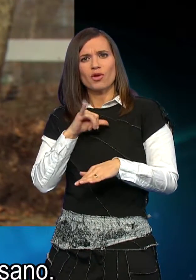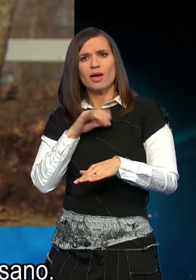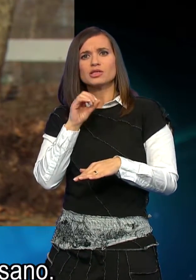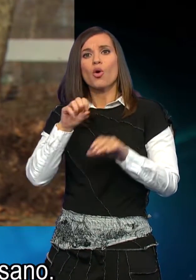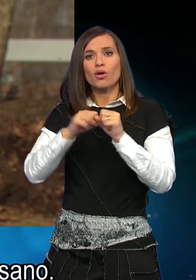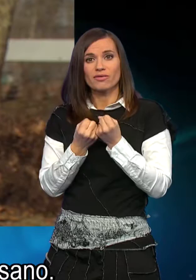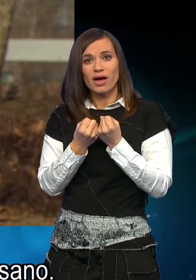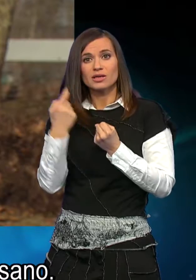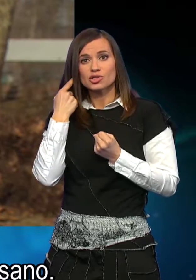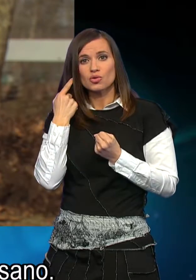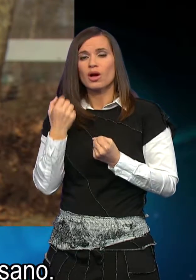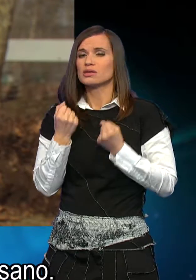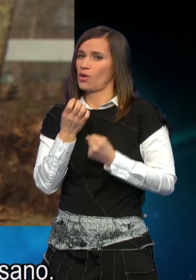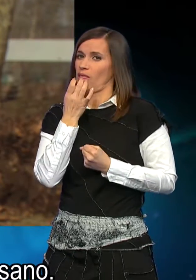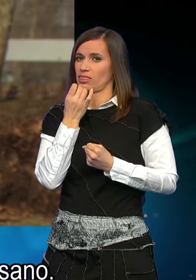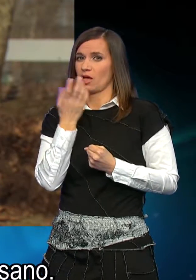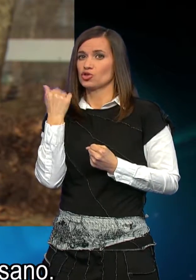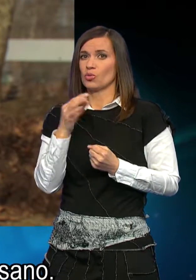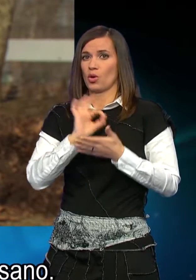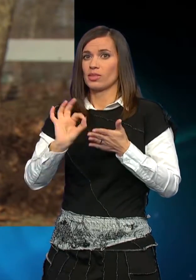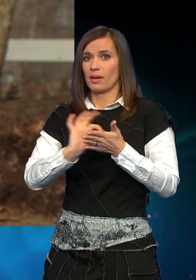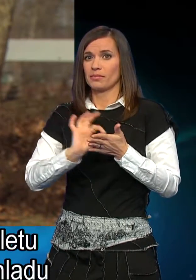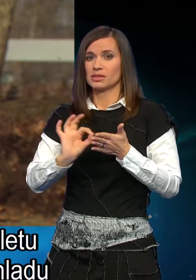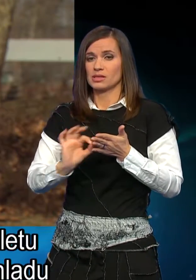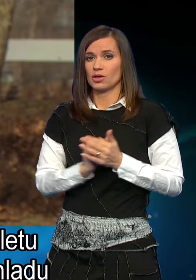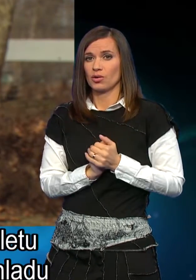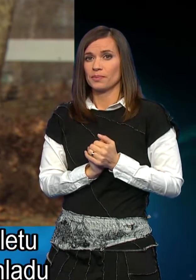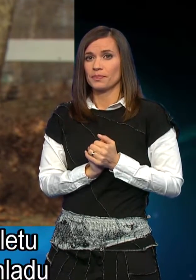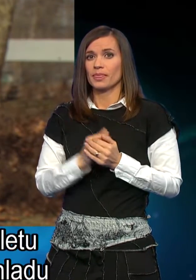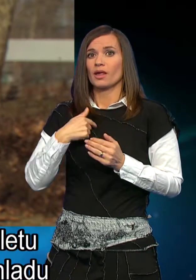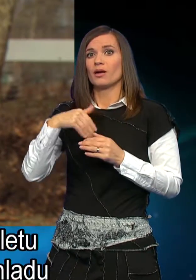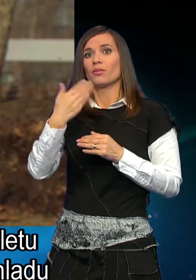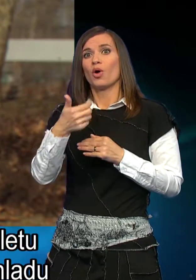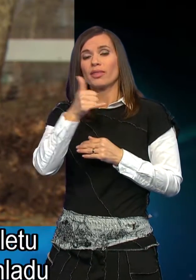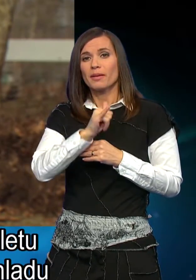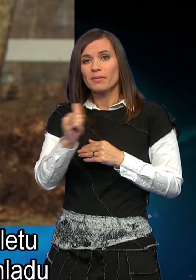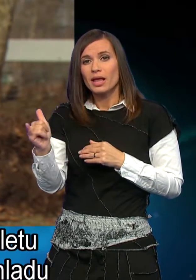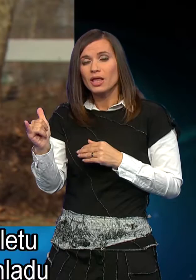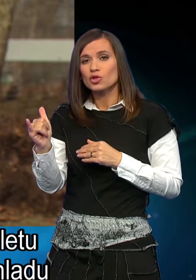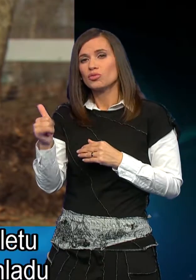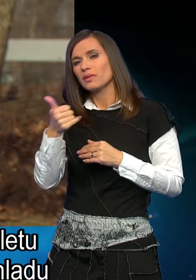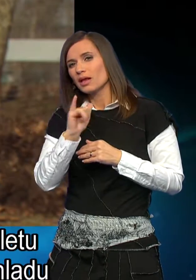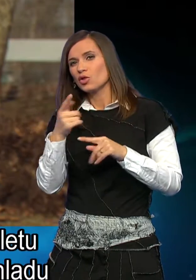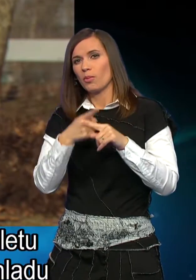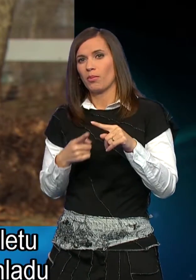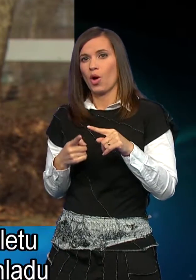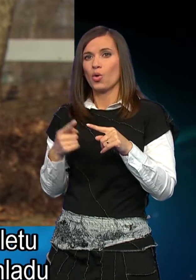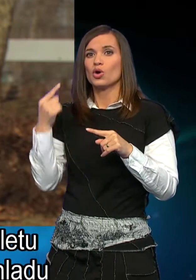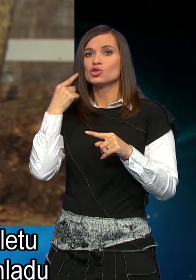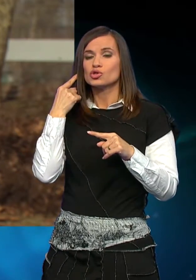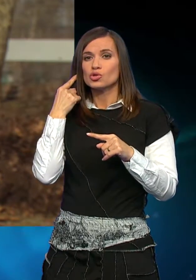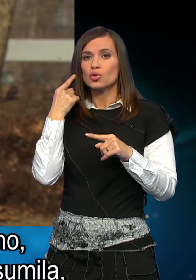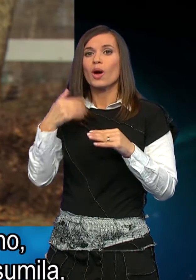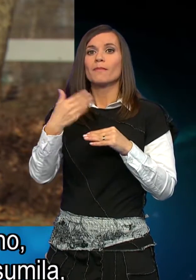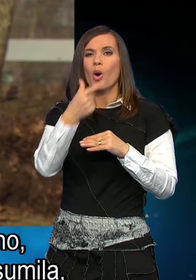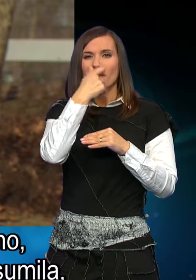sluha. Zelo natančno je bilo napisano. In ko se je meni po letu ali leto pa pol sluh po nekem